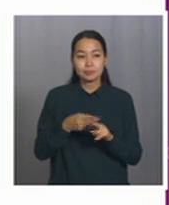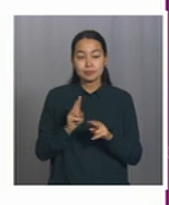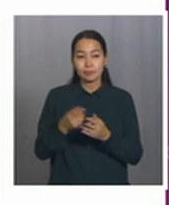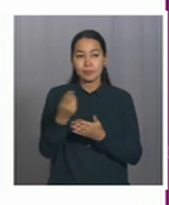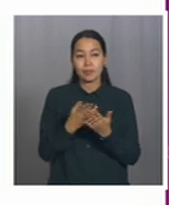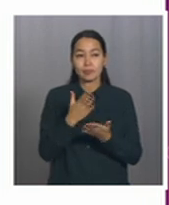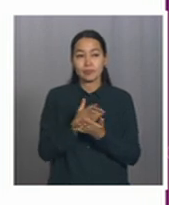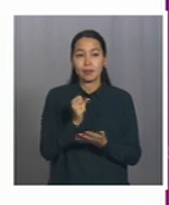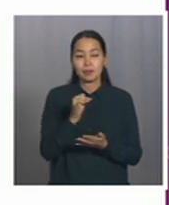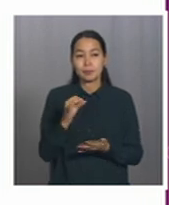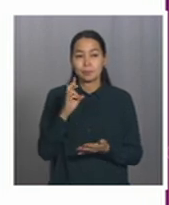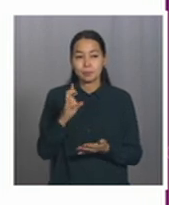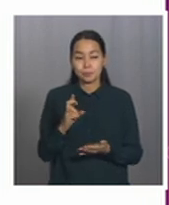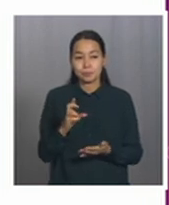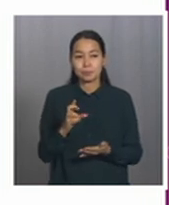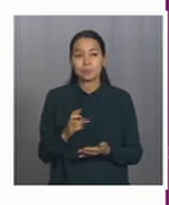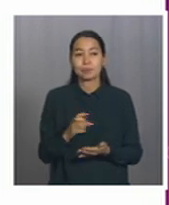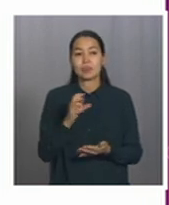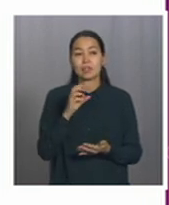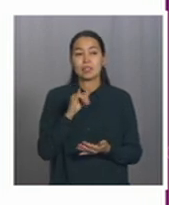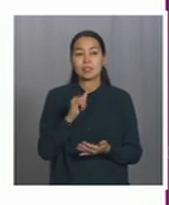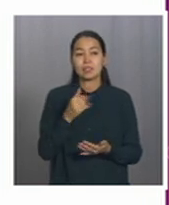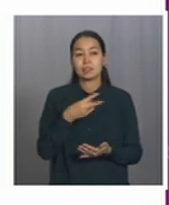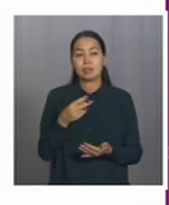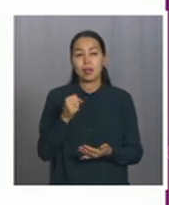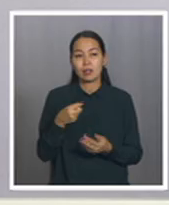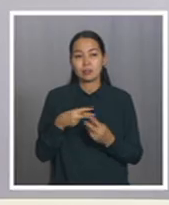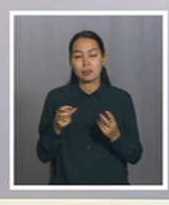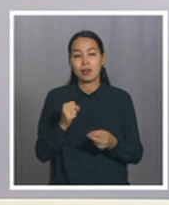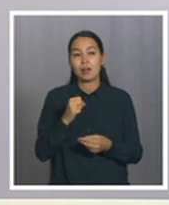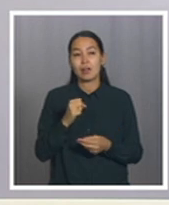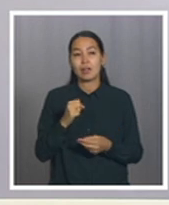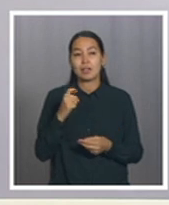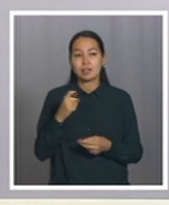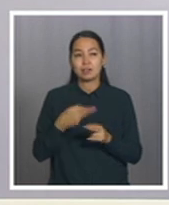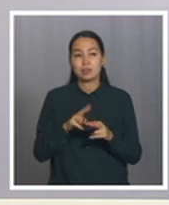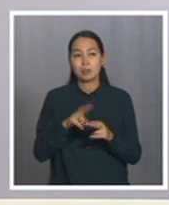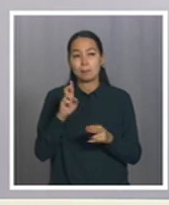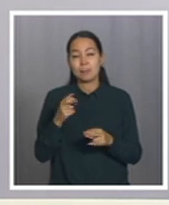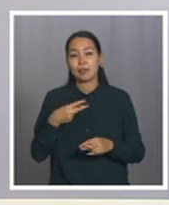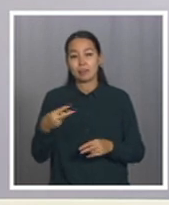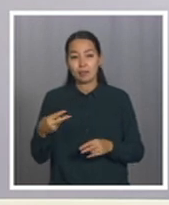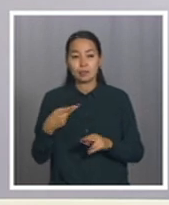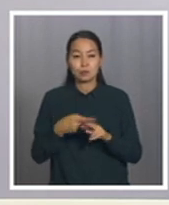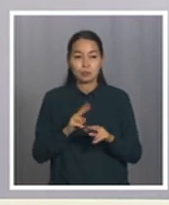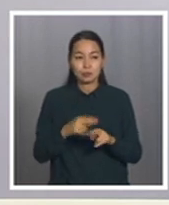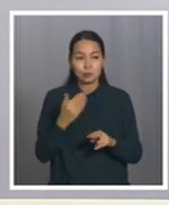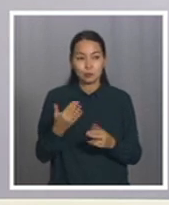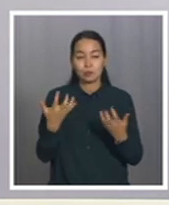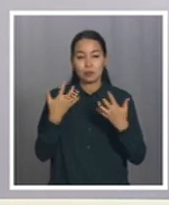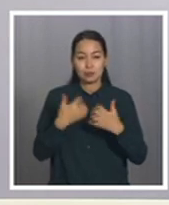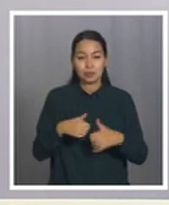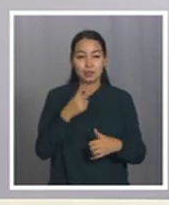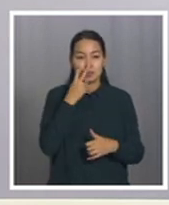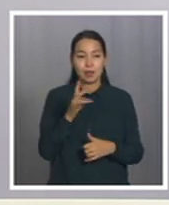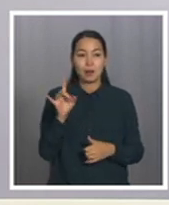B, яғни X-іміз A-ға тең, Y-іміз B-ға тең болып тұр. Дәл осылай D нүктесін белгілейік. D нүктесінің координаттары